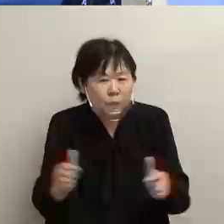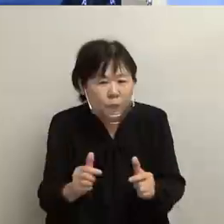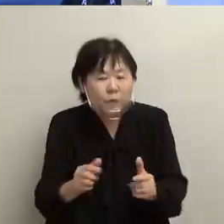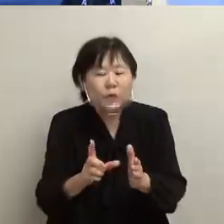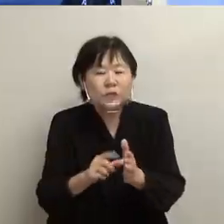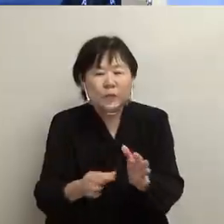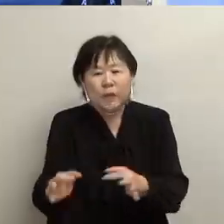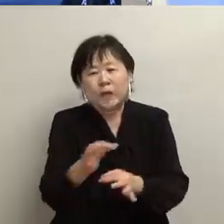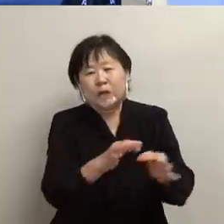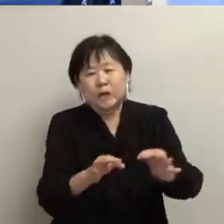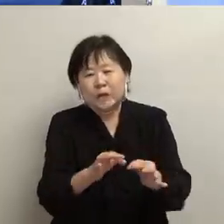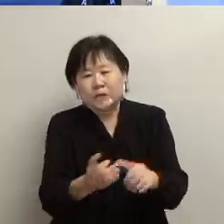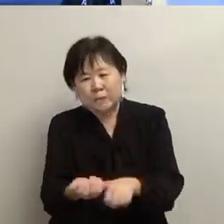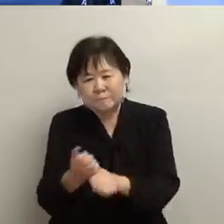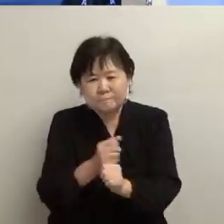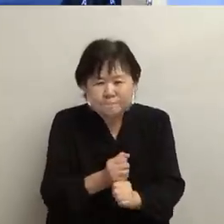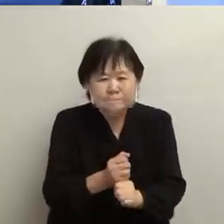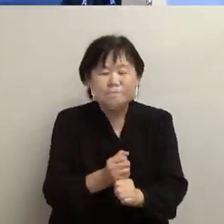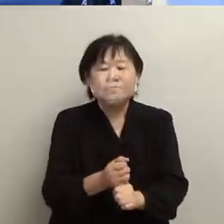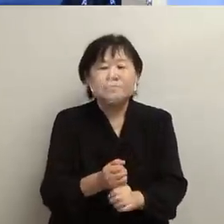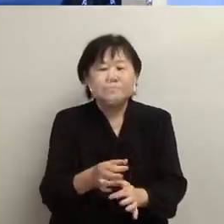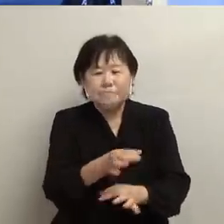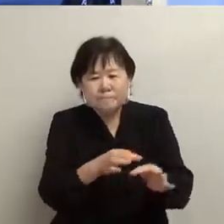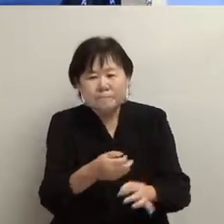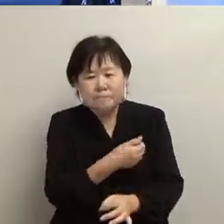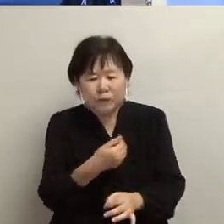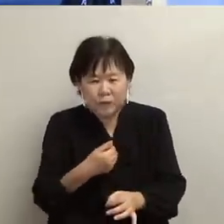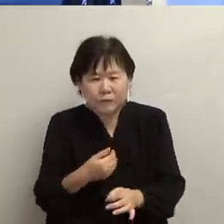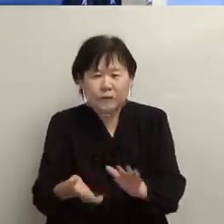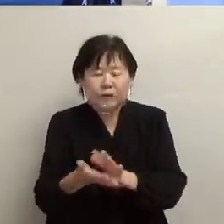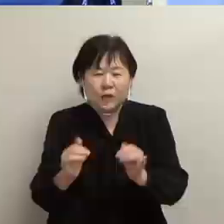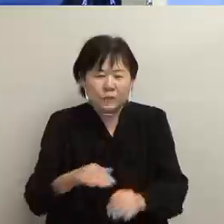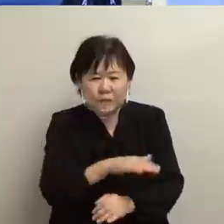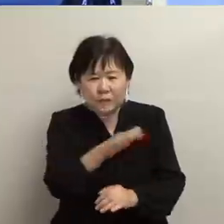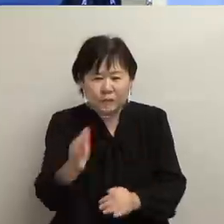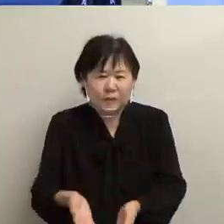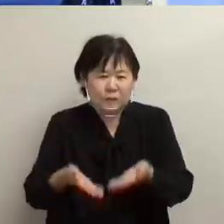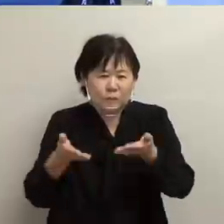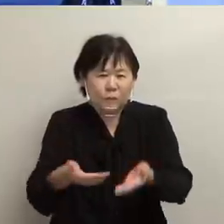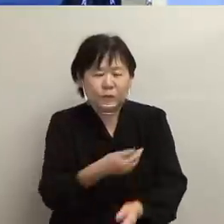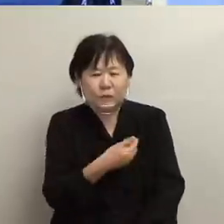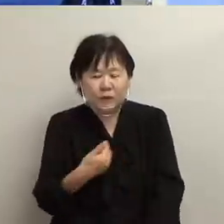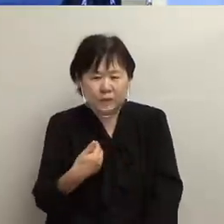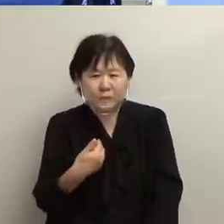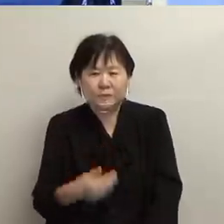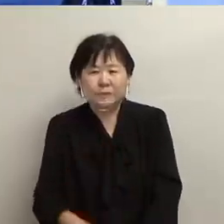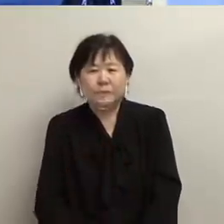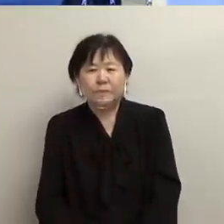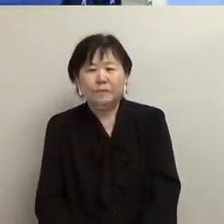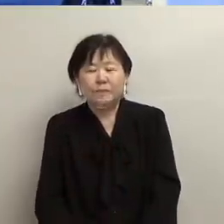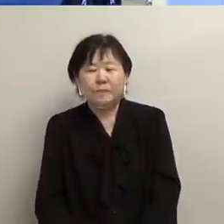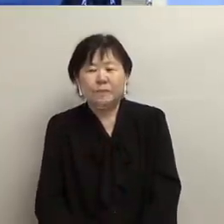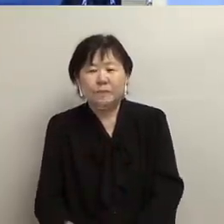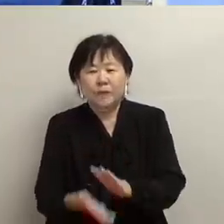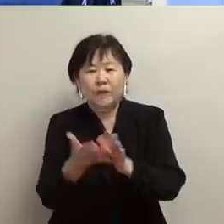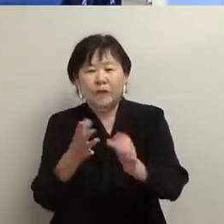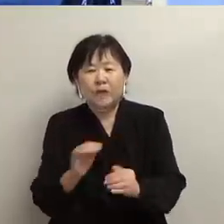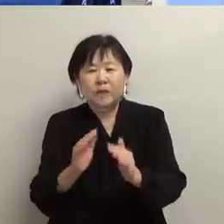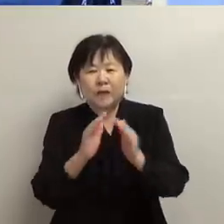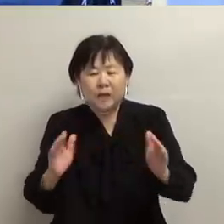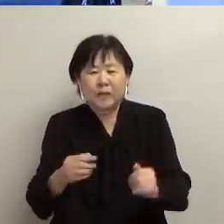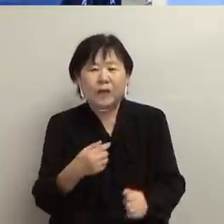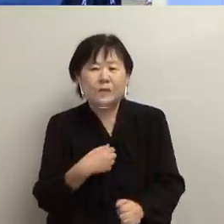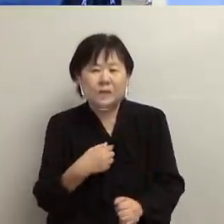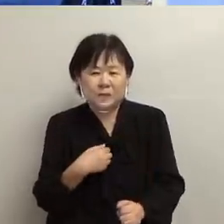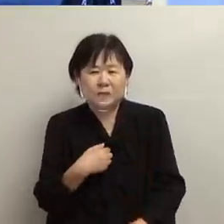が早く再開できるのでこれは県民全体に併記するということなのでまあそんなことはちょっとなかなか県議会では私のから